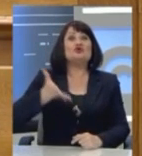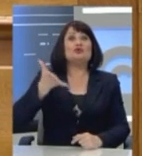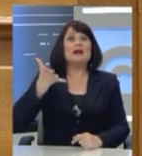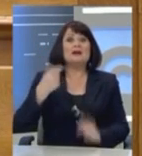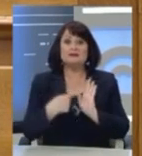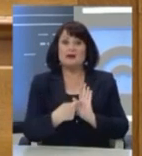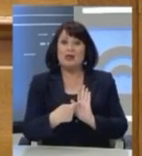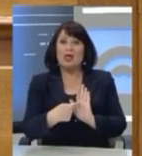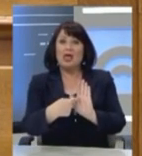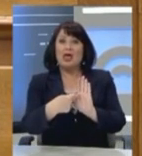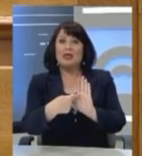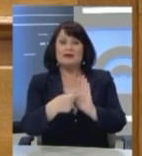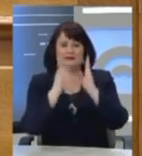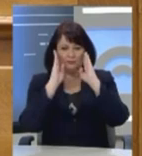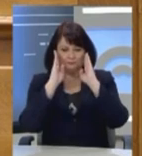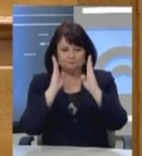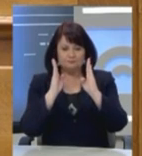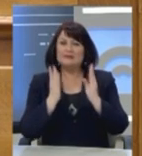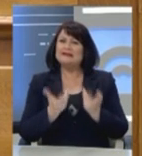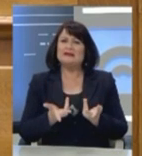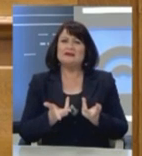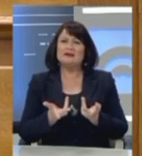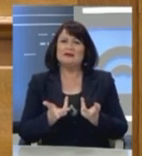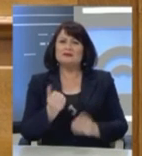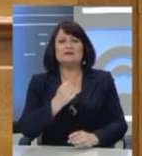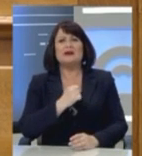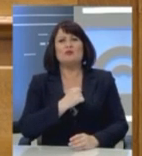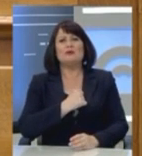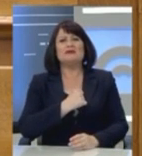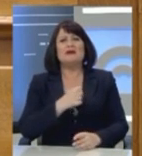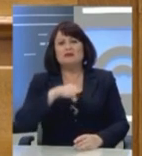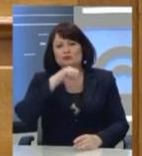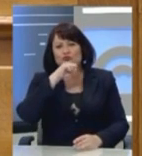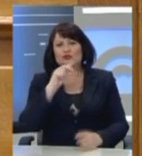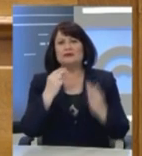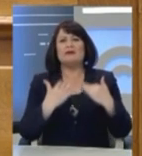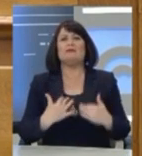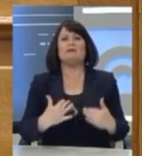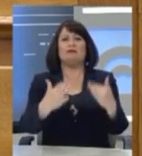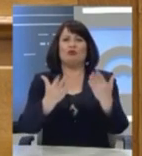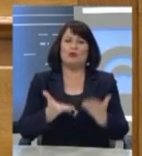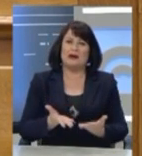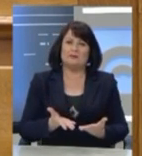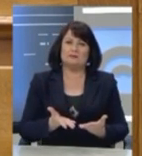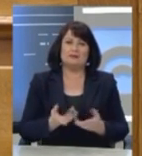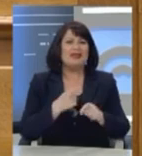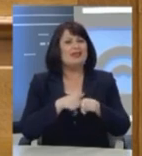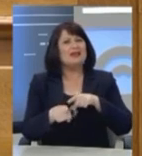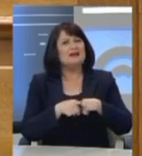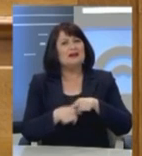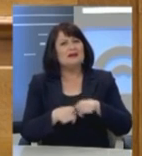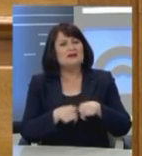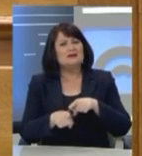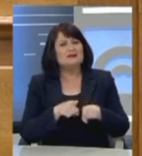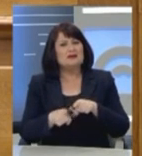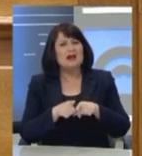επέδειξε αξιοσημείωτη προσήλωση στις αρχές του κοινοβουλευτισμού και ανεξάρτητα από την ένταση της